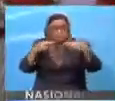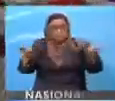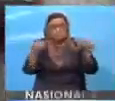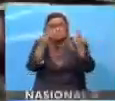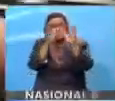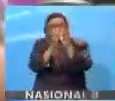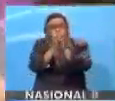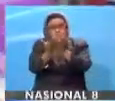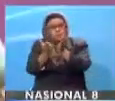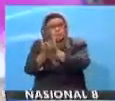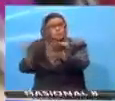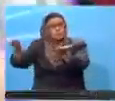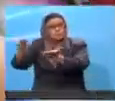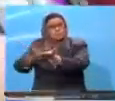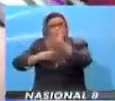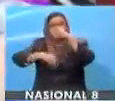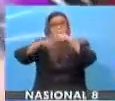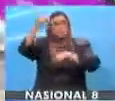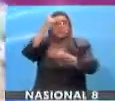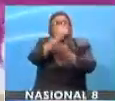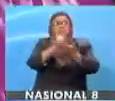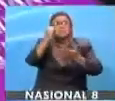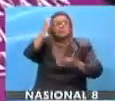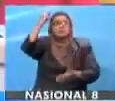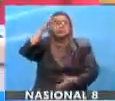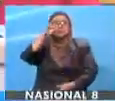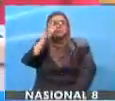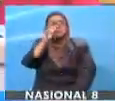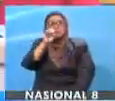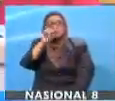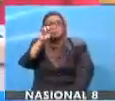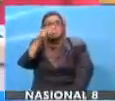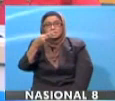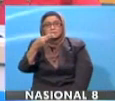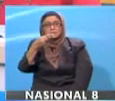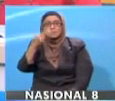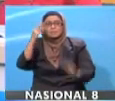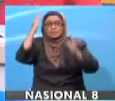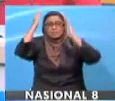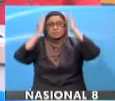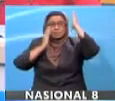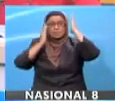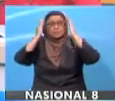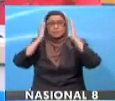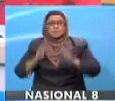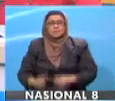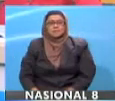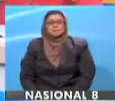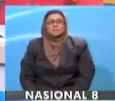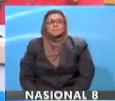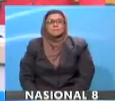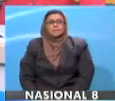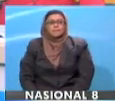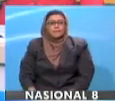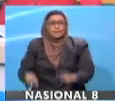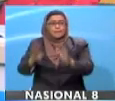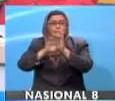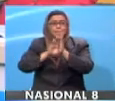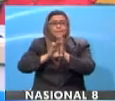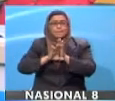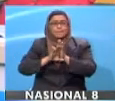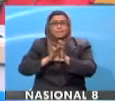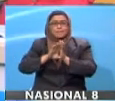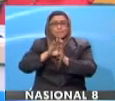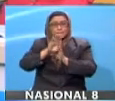Institut Wasatiyah Malaysia. Pembangunan Nod Pertumbuhan Baram